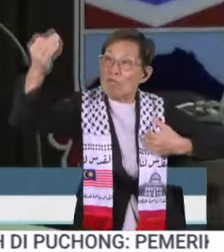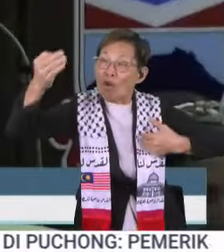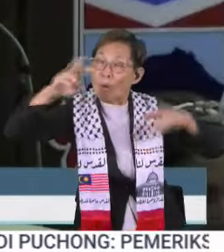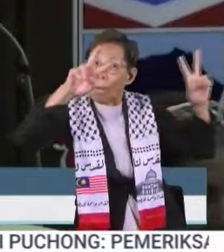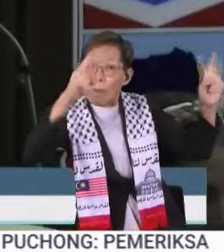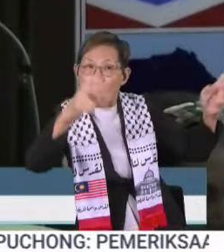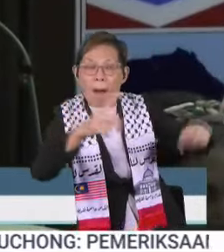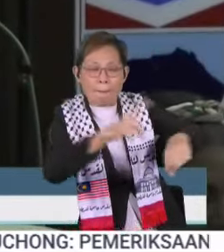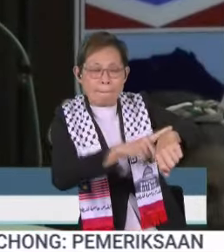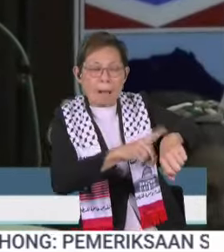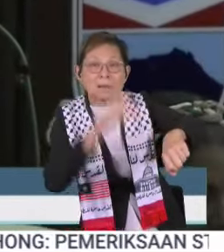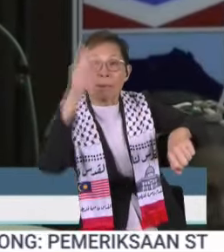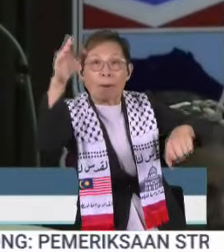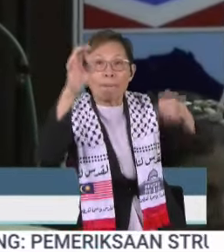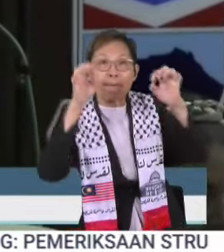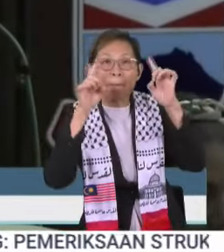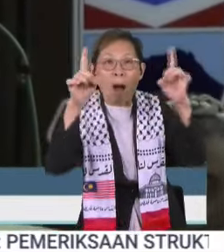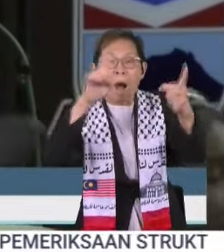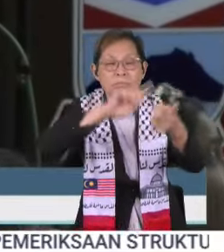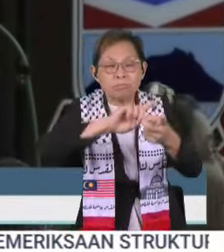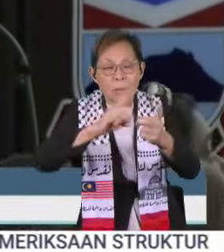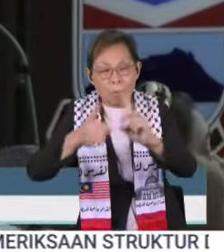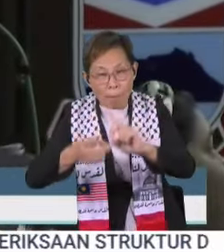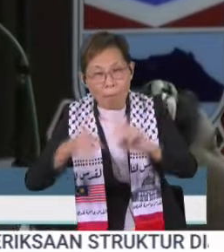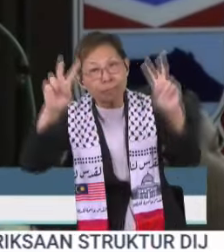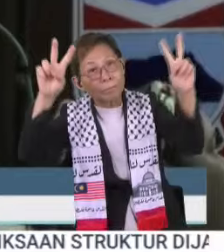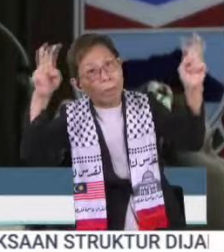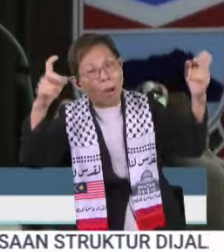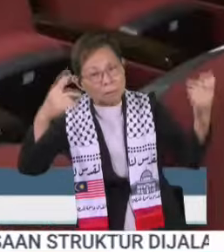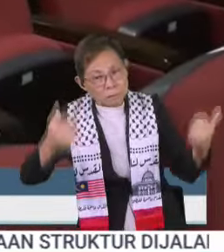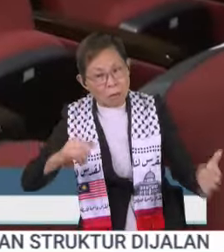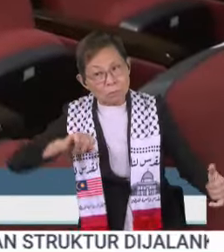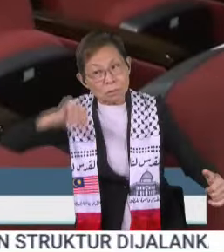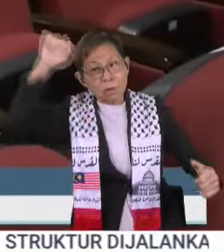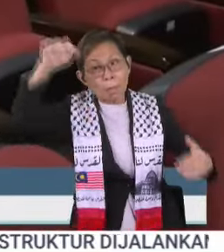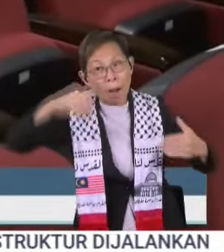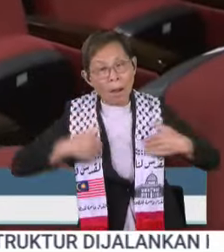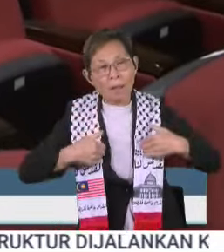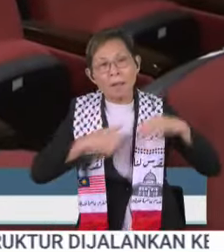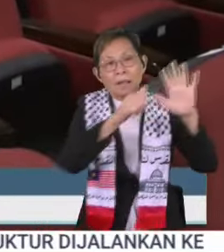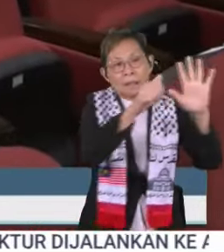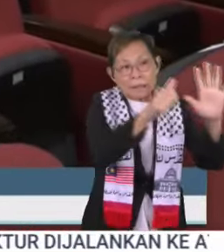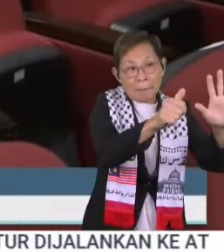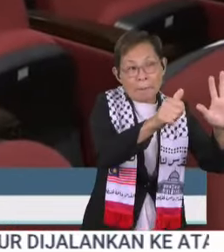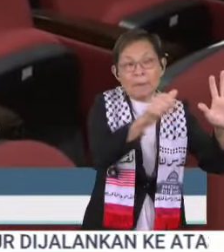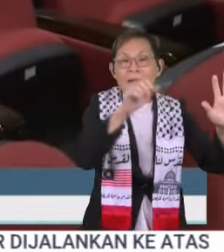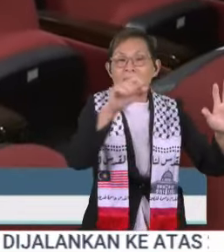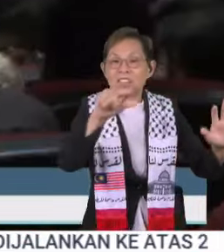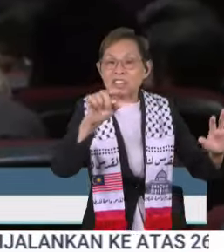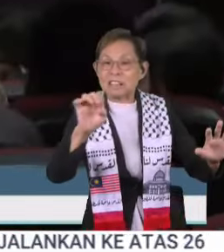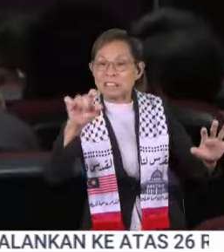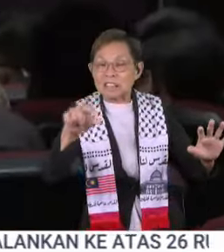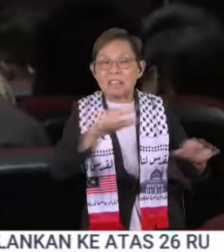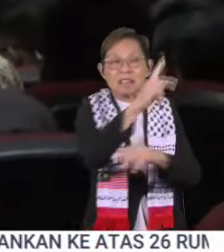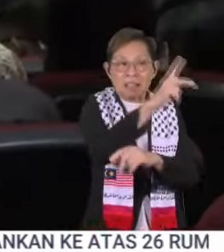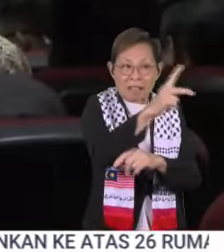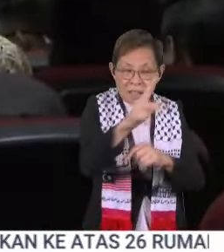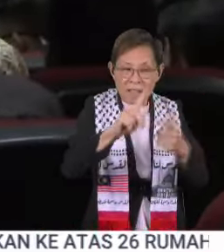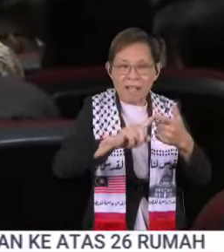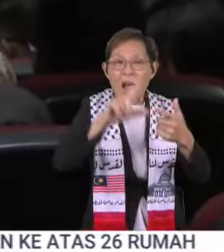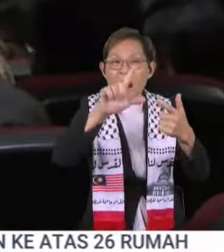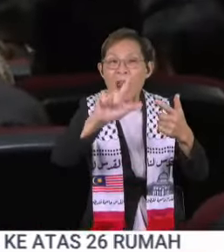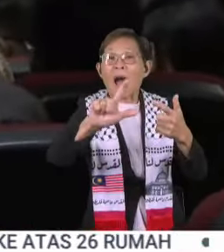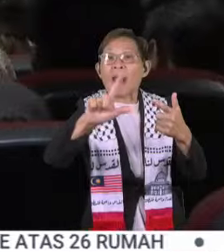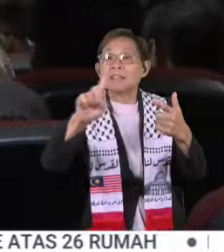bertajuk masa depan pendidikan digital ketika ini Sabah mempunyai en G antaranya Kota Kinabalu